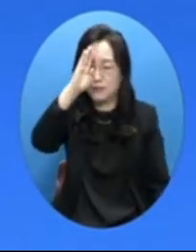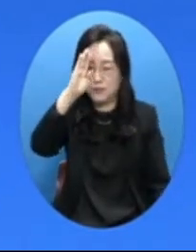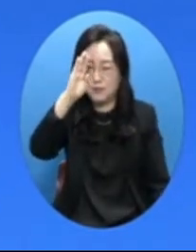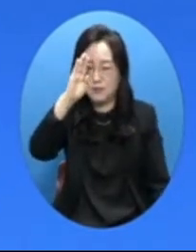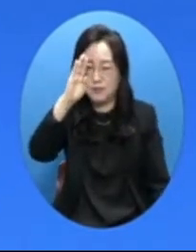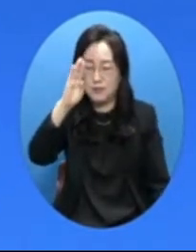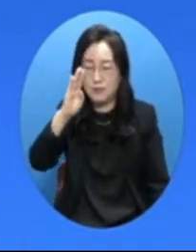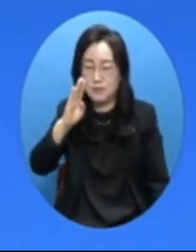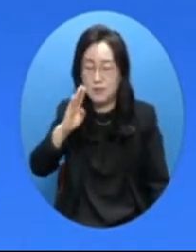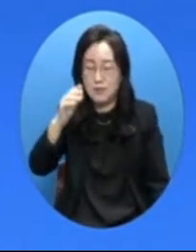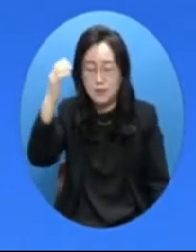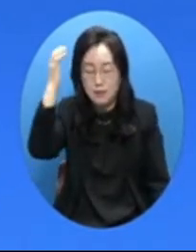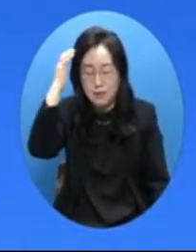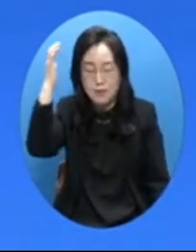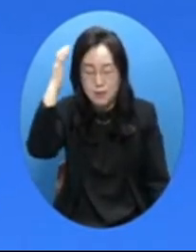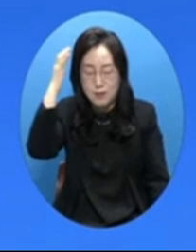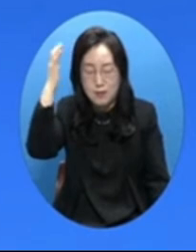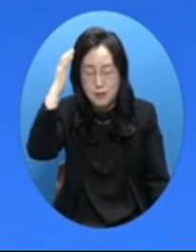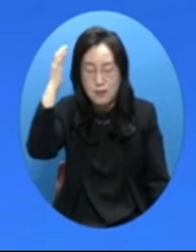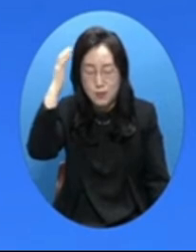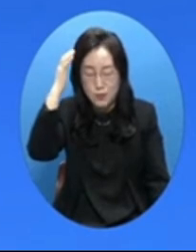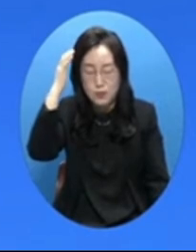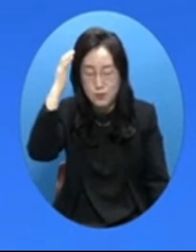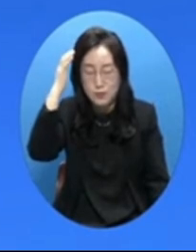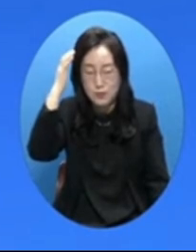말아서 그런 고통에 내가